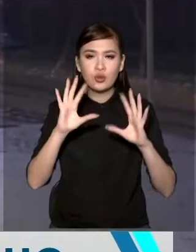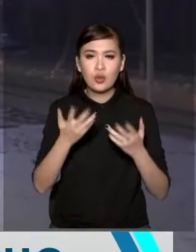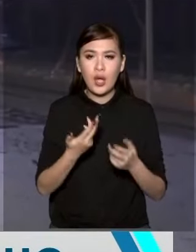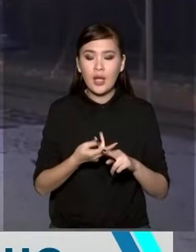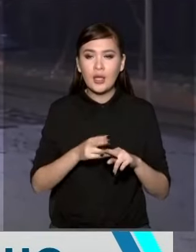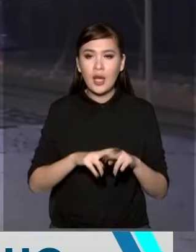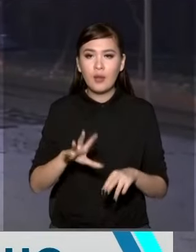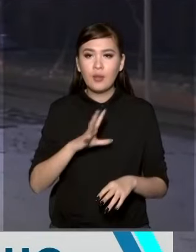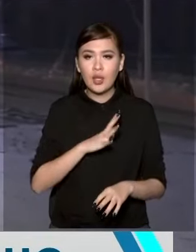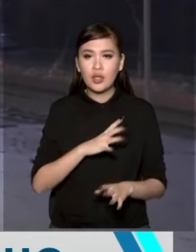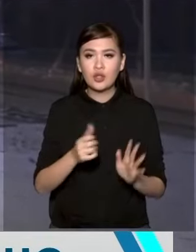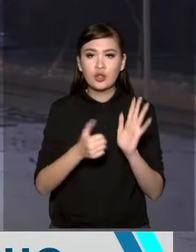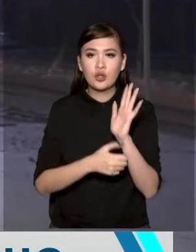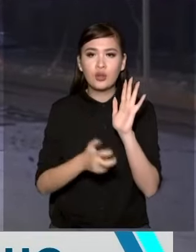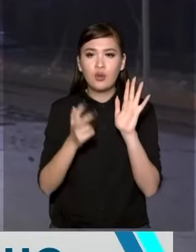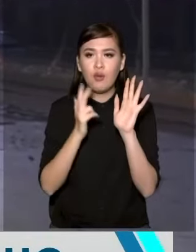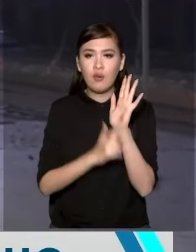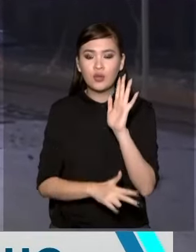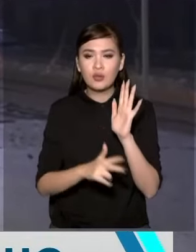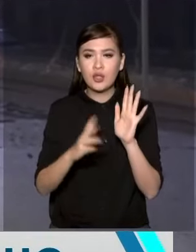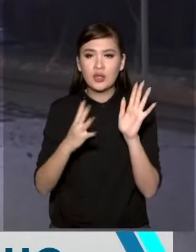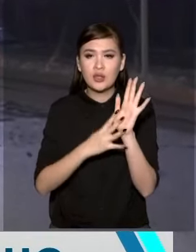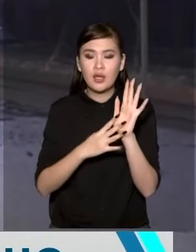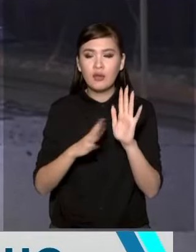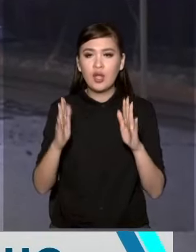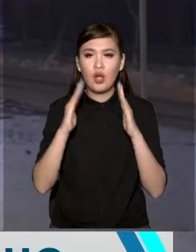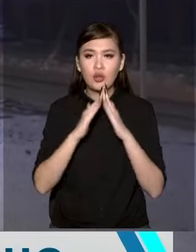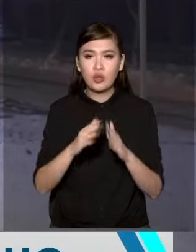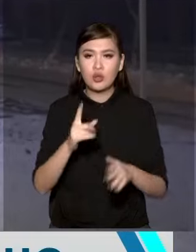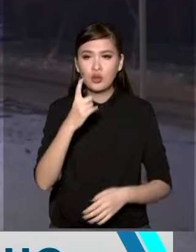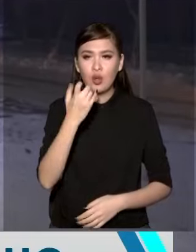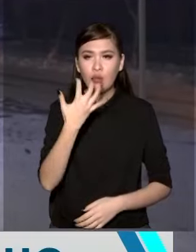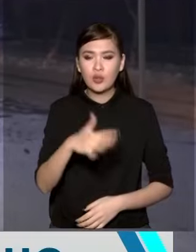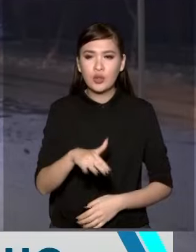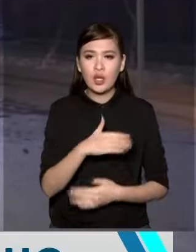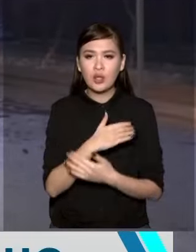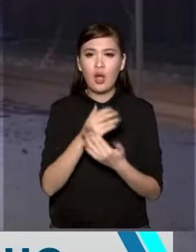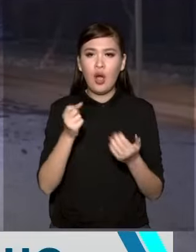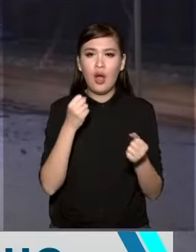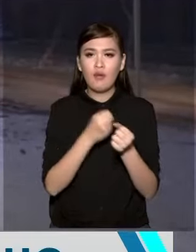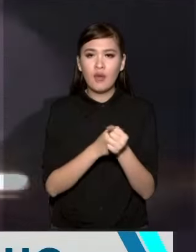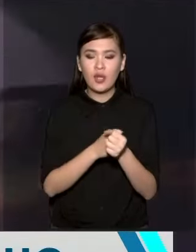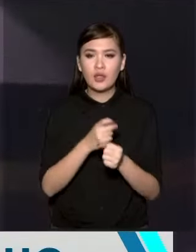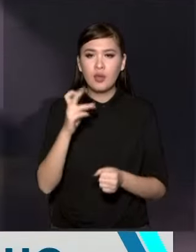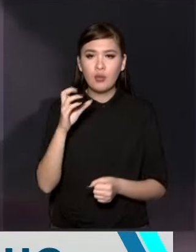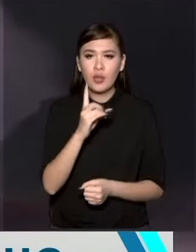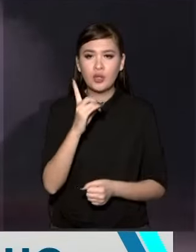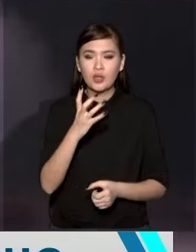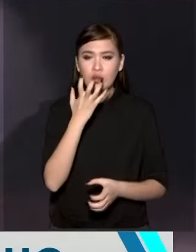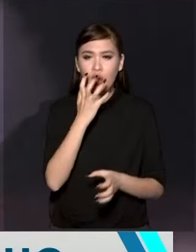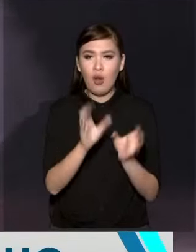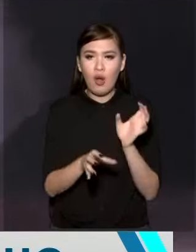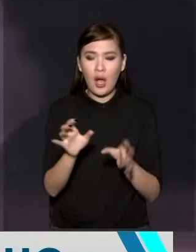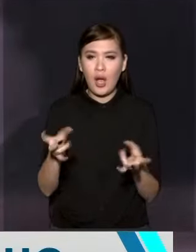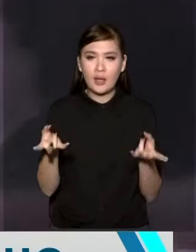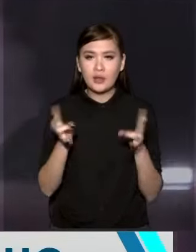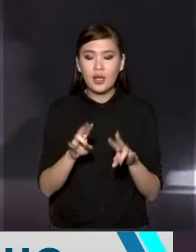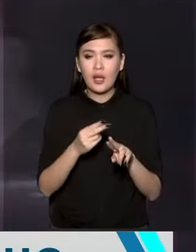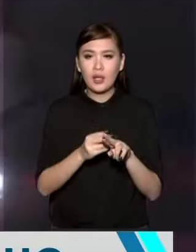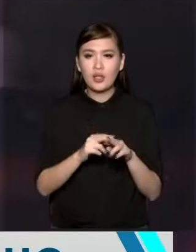Экибастузе 689 многоквартирных жилых домов. Почти 150 из них в момент аварии остались практически без отопления. Сегодня